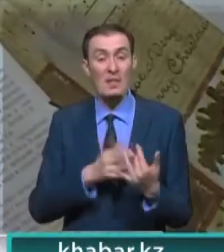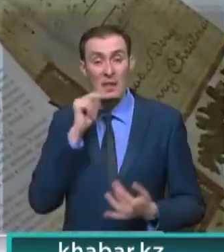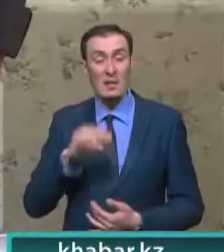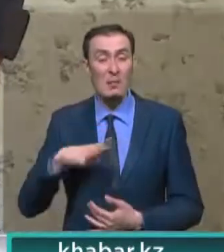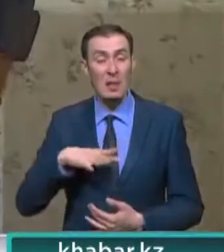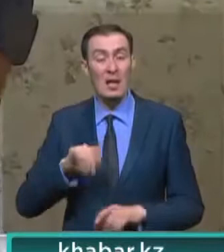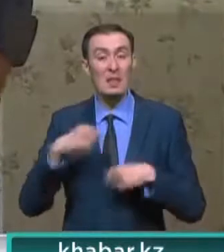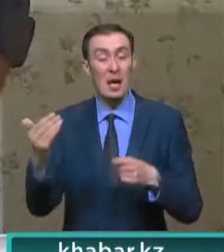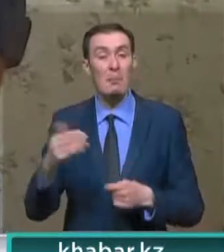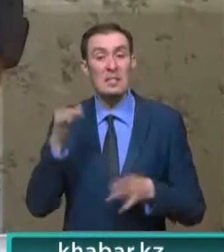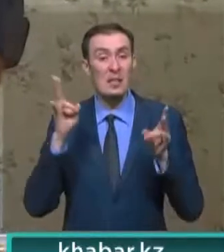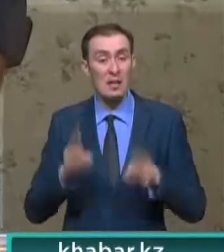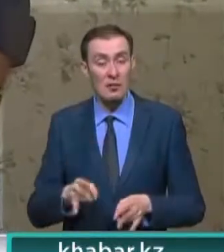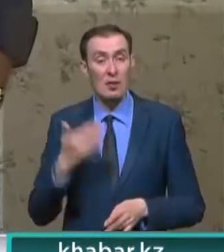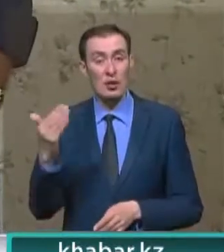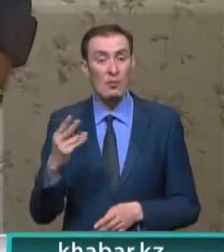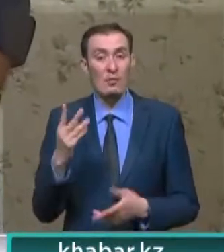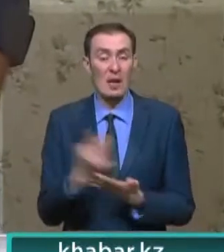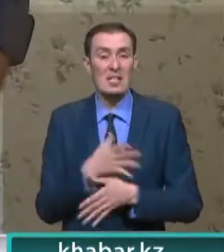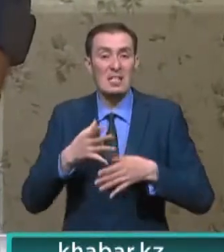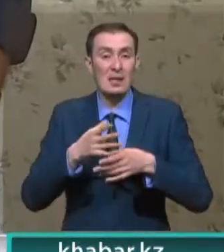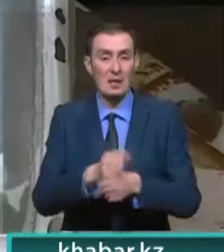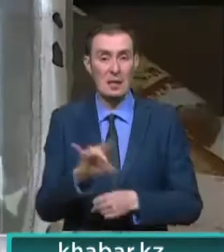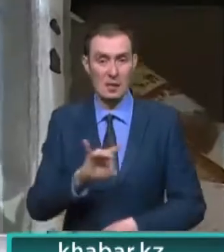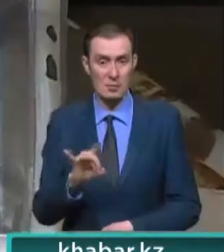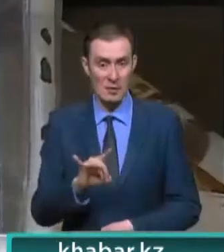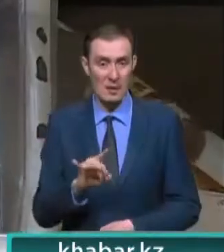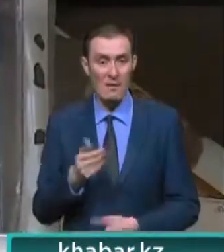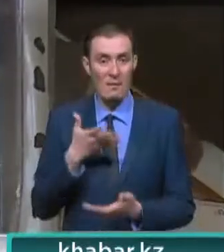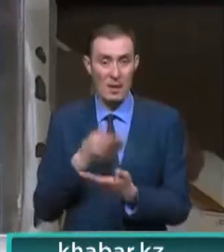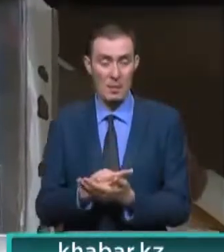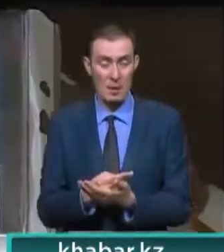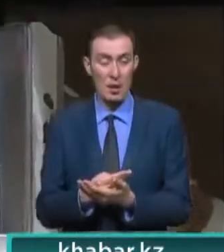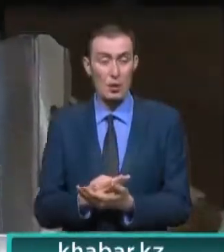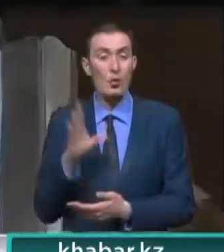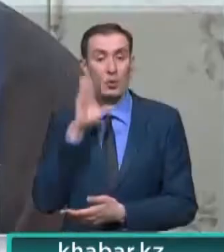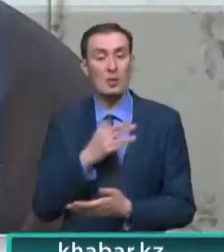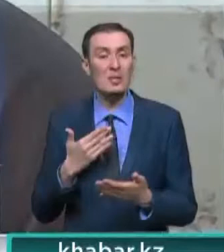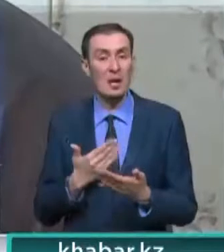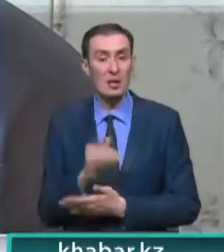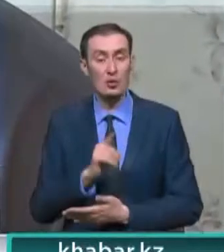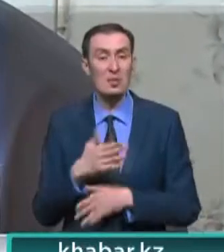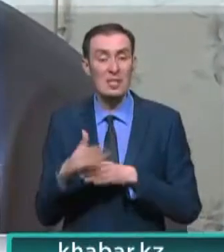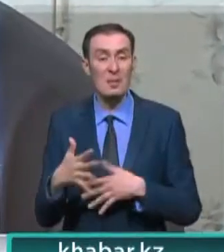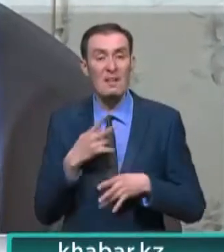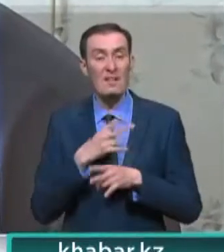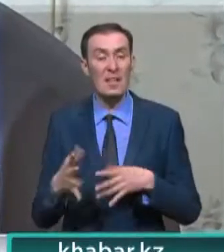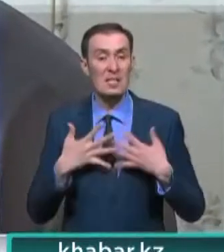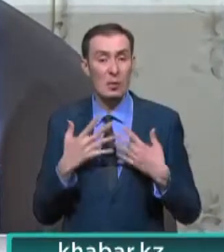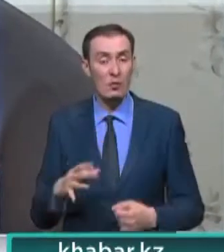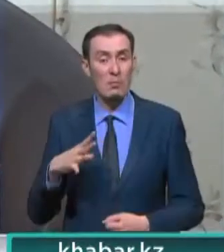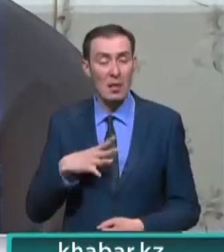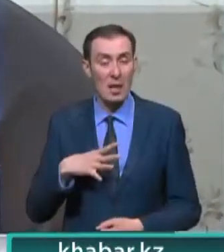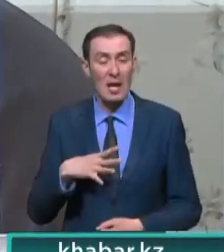была возложена на пострадавшего, ему в два раза сократили размер регрессных выплат. Но уже удалось доказать, что степень вреда здоровью пострадавшего